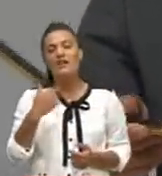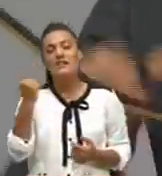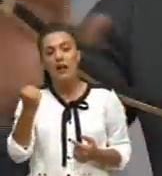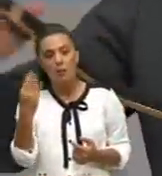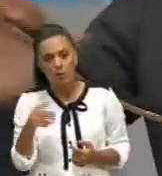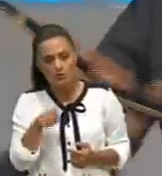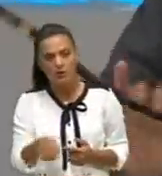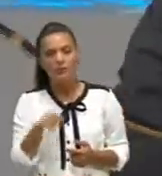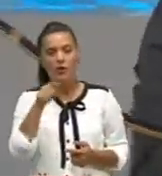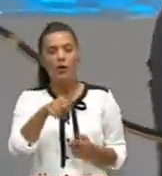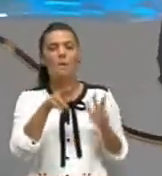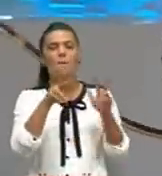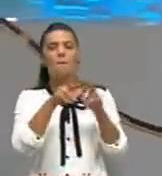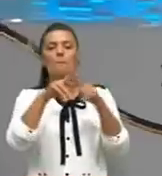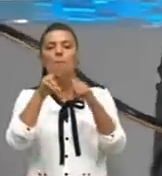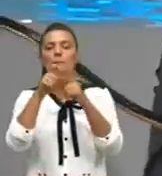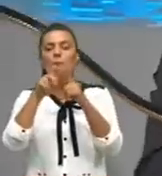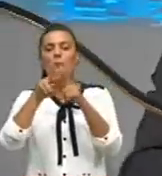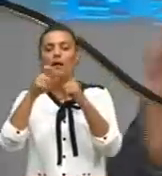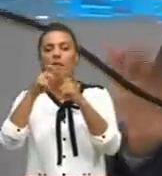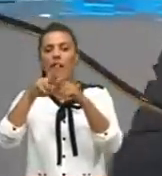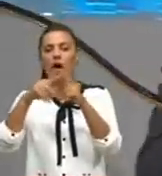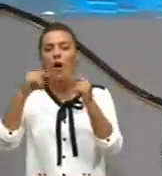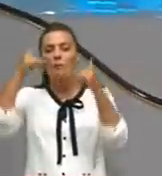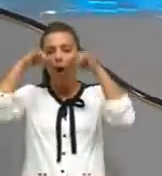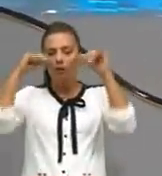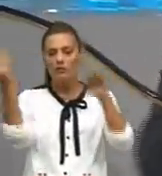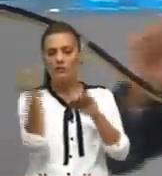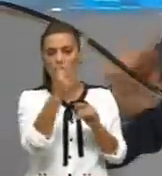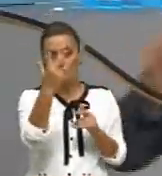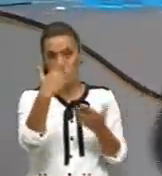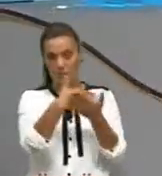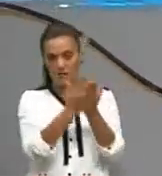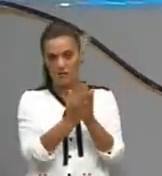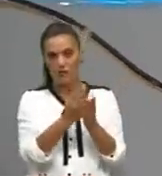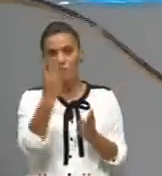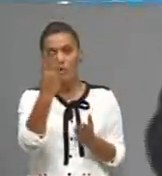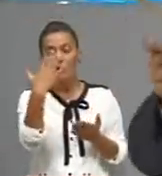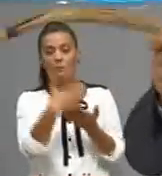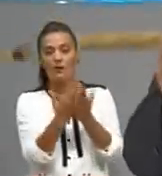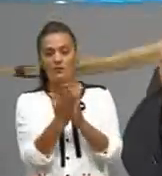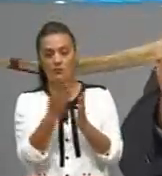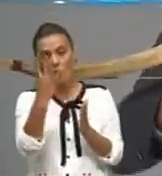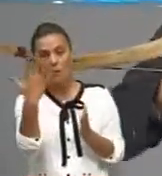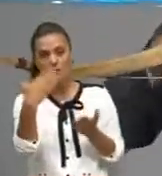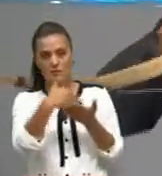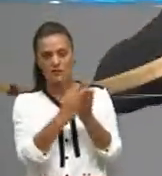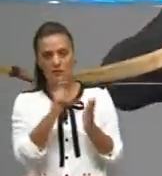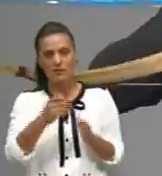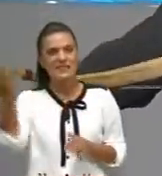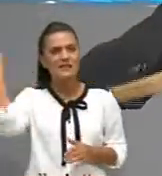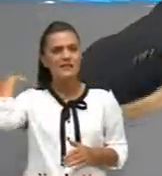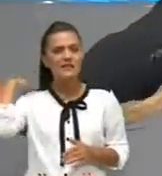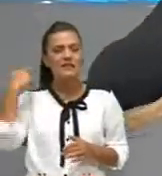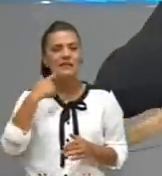da böyle. Burası manda boynuzu. Evet. Bakın 1-2-3 parçaydı 4-5 parça etti hı hı. Sırtına gelelim